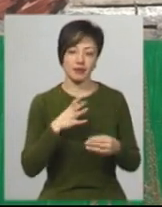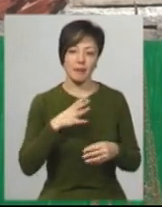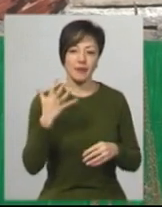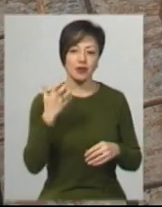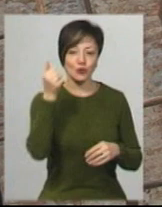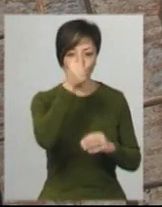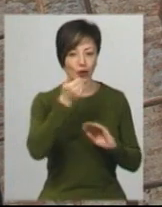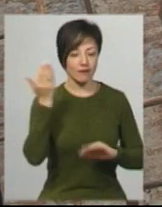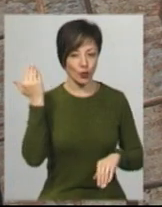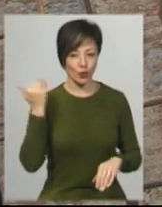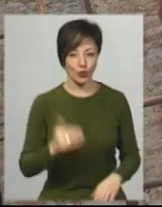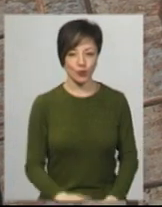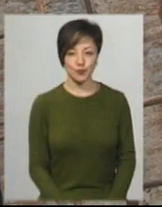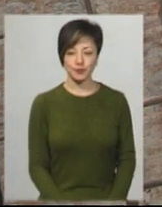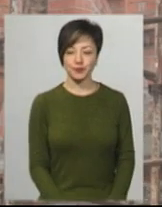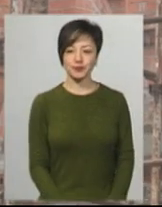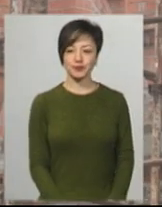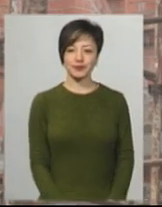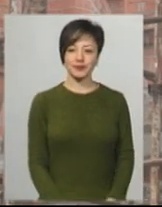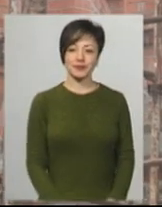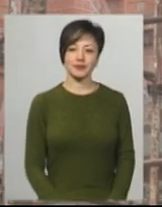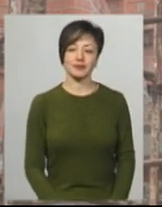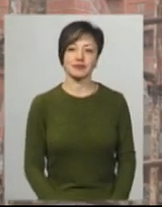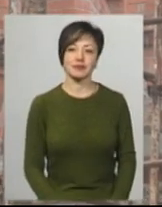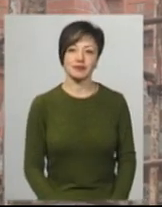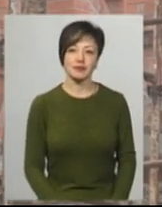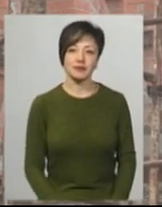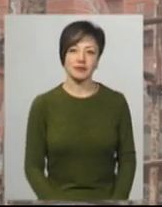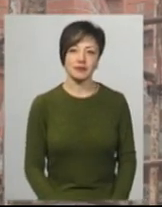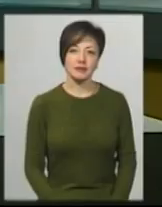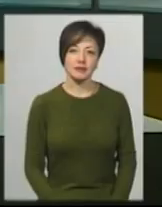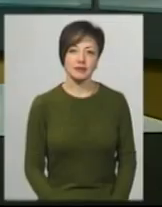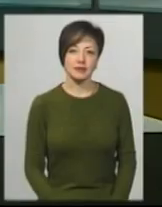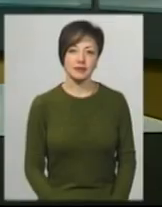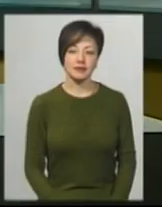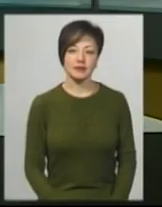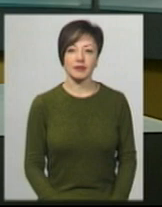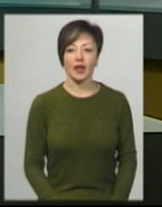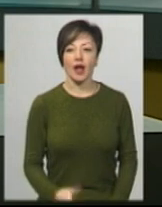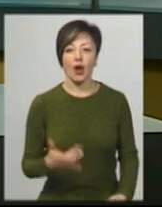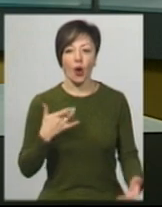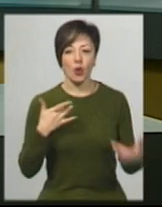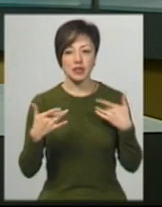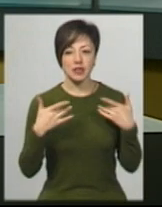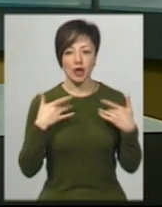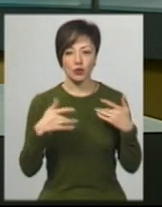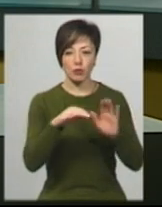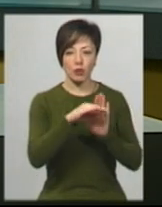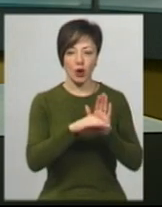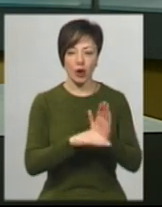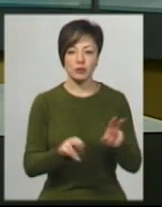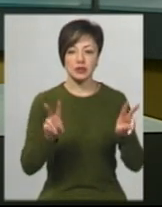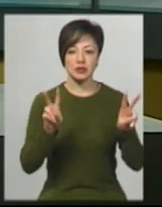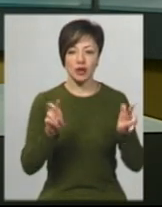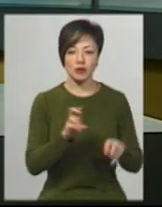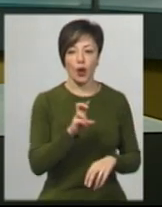500 років тому. Тетяна Ворожцова, Віктор Кривий. Новини на Суспільному. Хмельниччина. Концертну програму із назвою